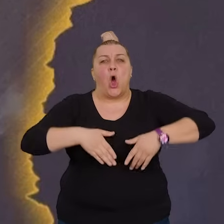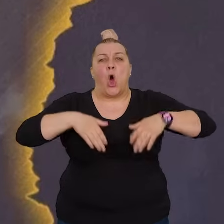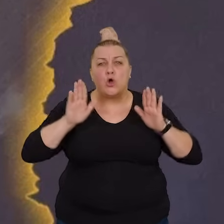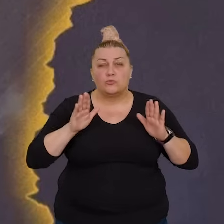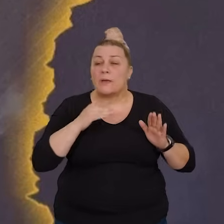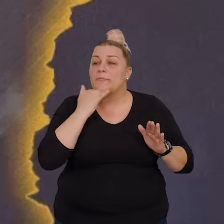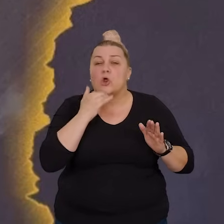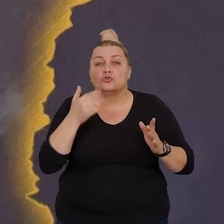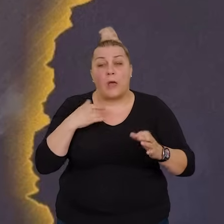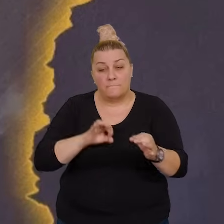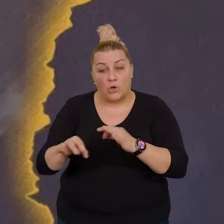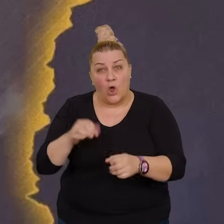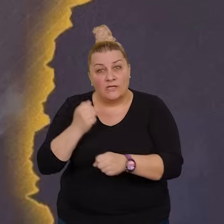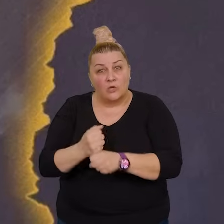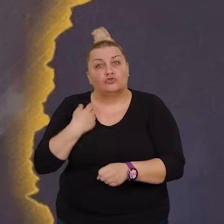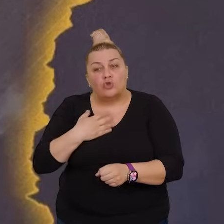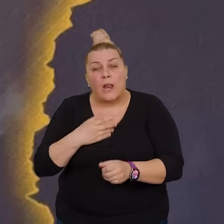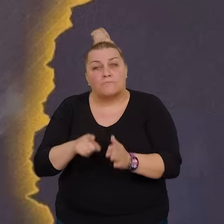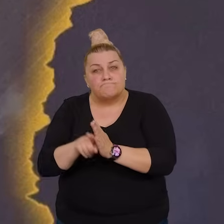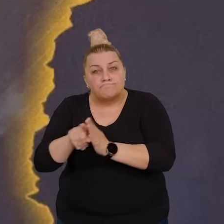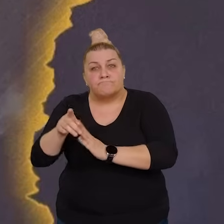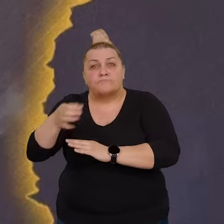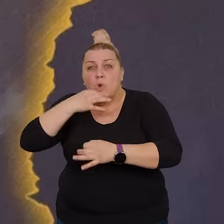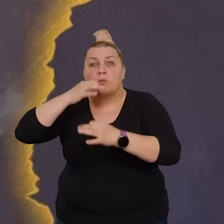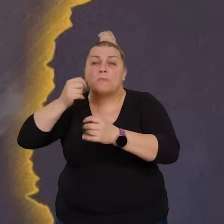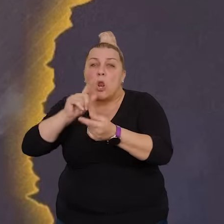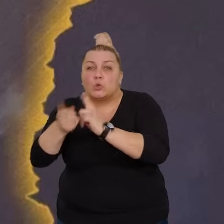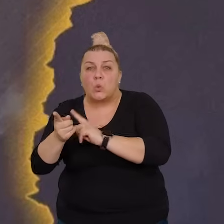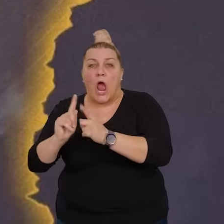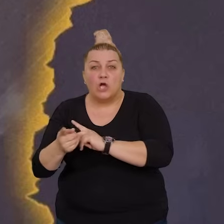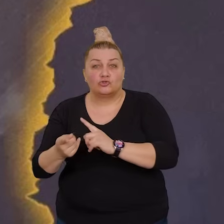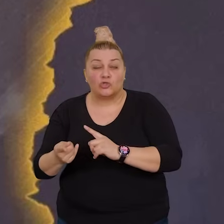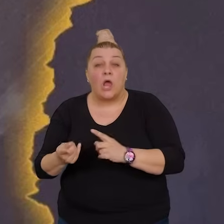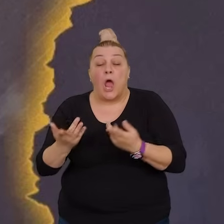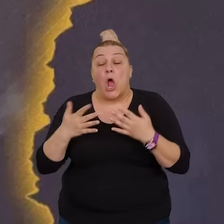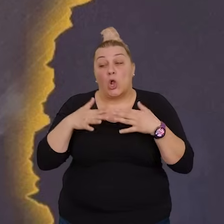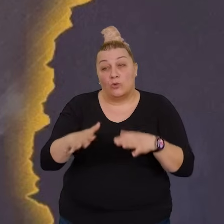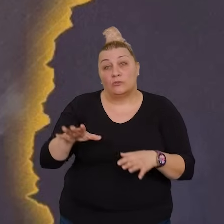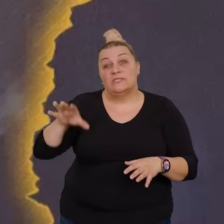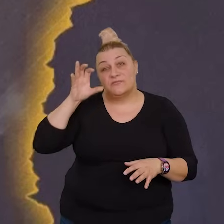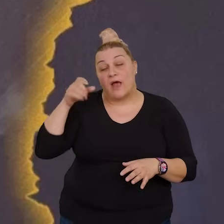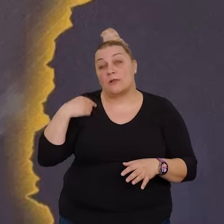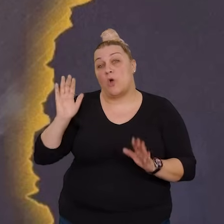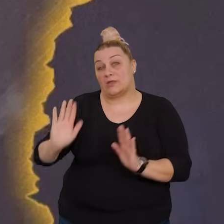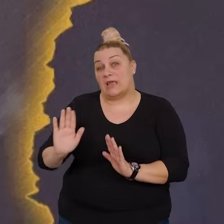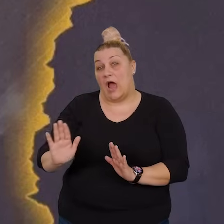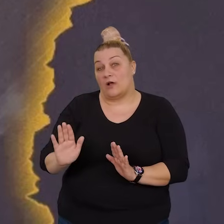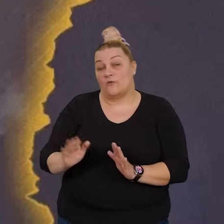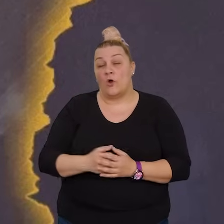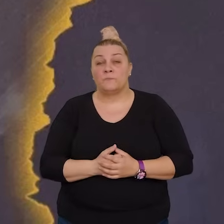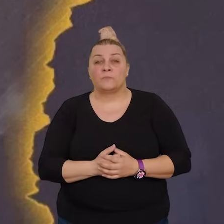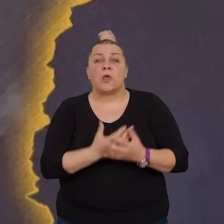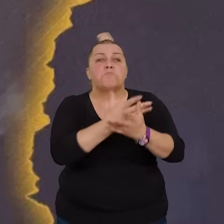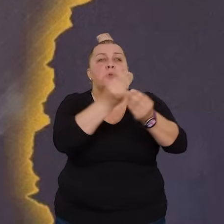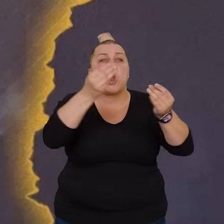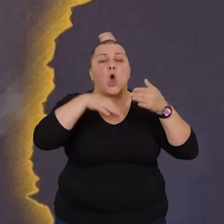projekata koje sam radio, sam želio napraviti nešto novo, nešto drugačije. I ljudi bi to uglavnom prepoznali i pomagali su me